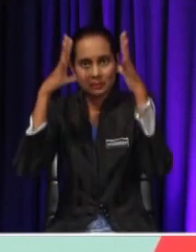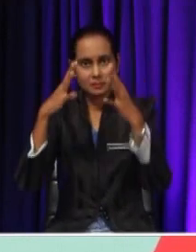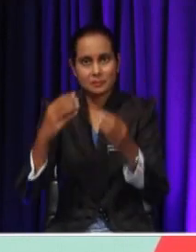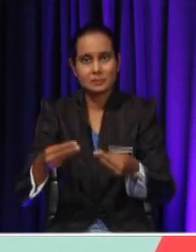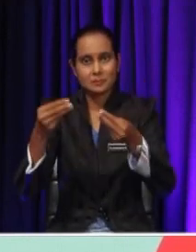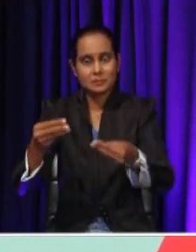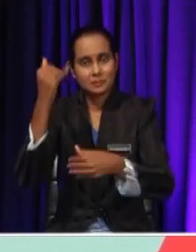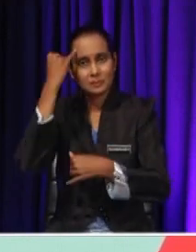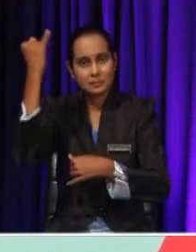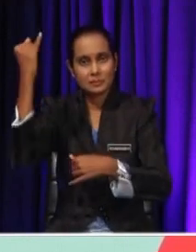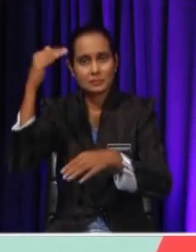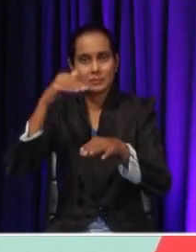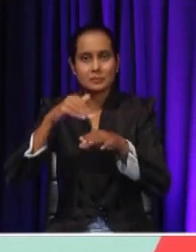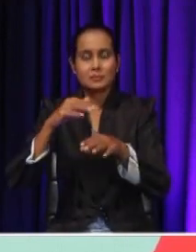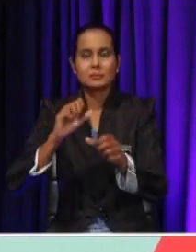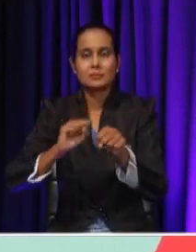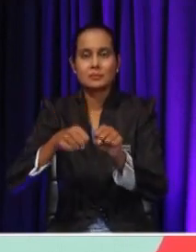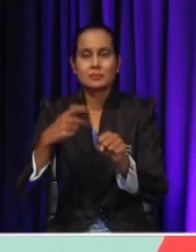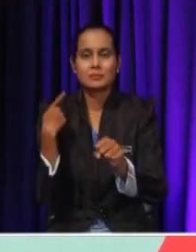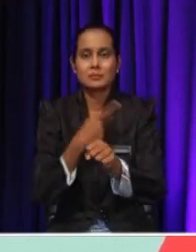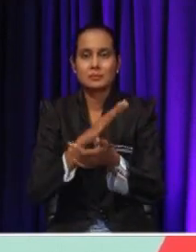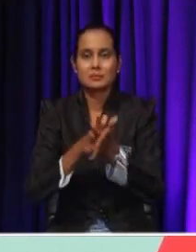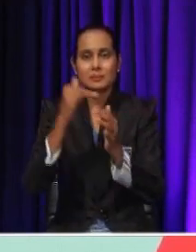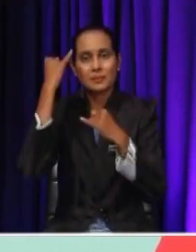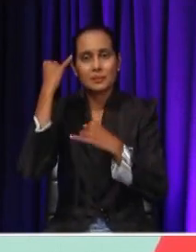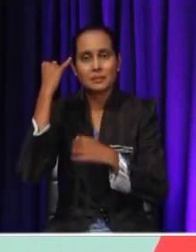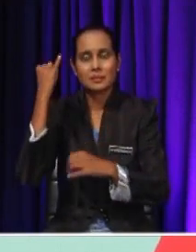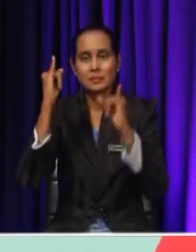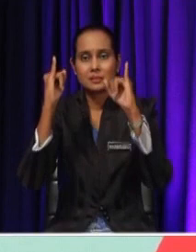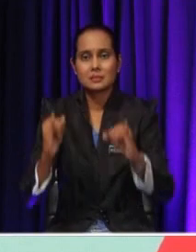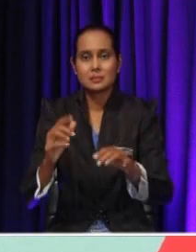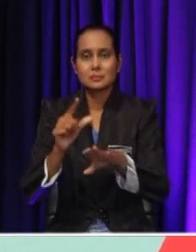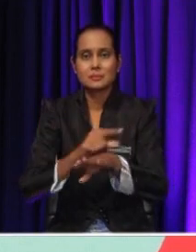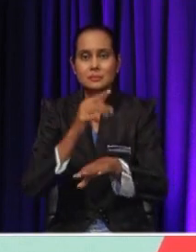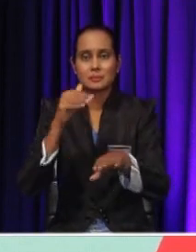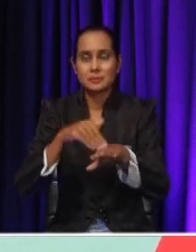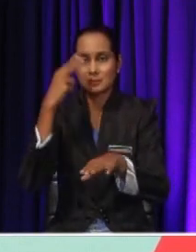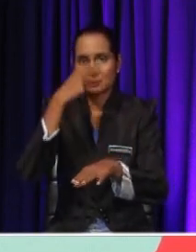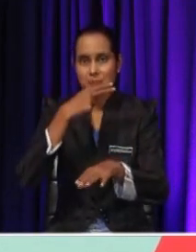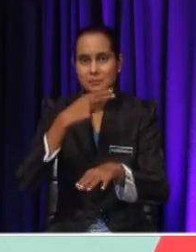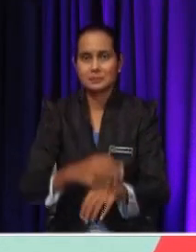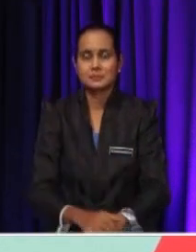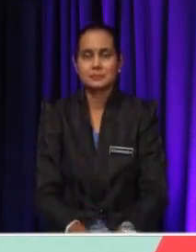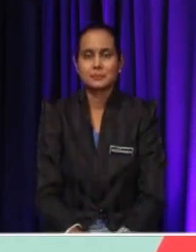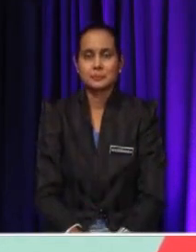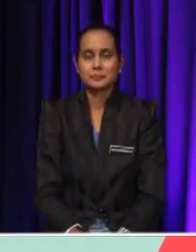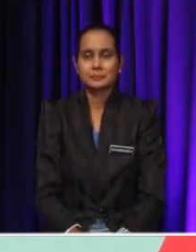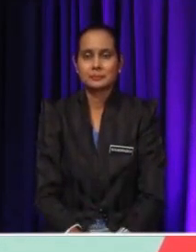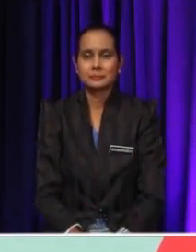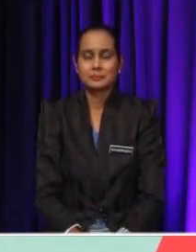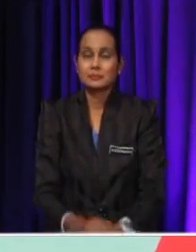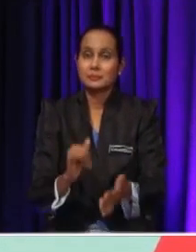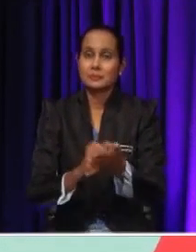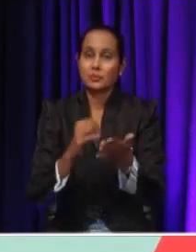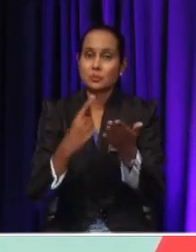ilmu kepada kita agar kita menjadi Ihsan yang berguna Suatu Hari Nanti Oke baik itu perbincangan